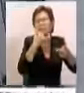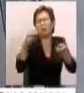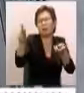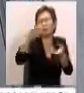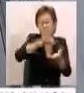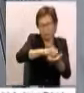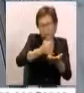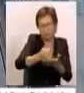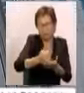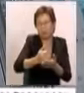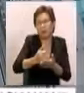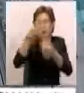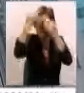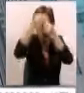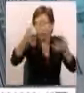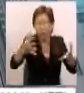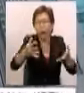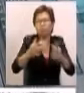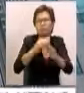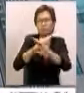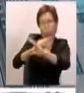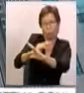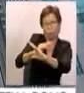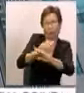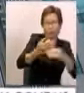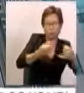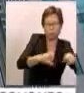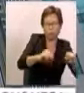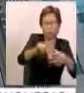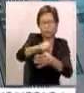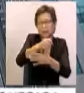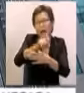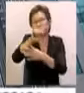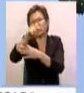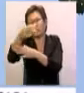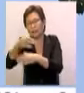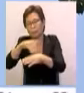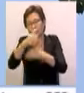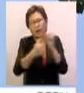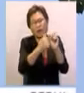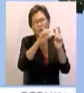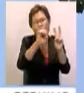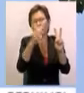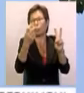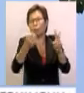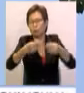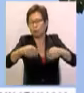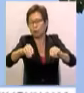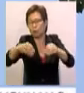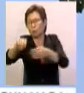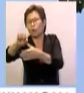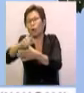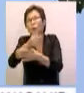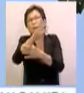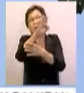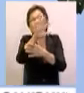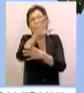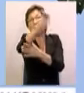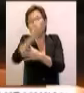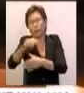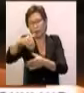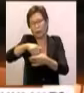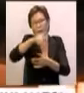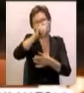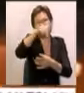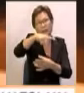dan menyekat maklumat material melibatkan penjualan saham TH pada 2012 sebanyak 95% dalam PT